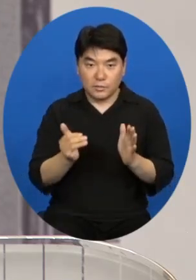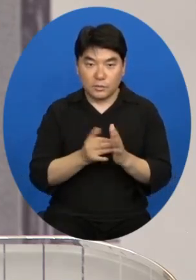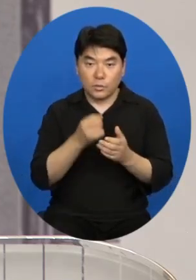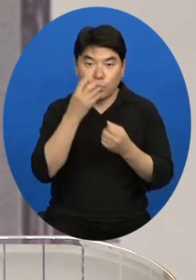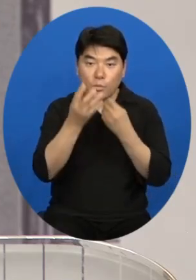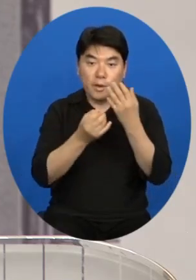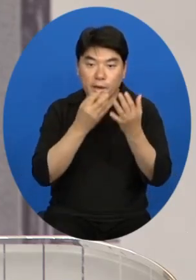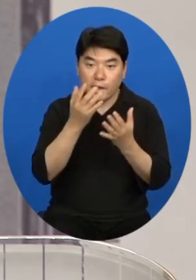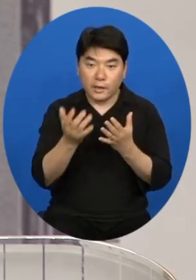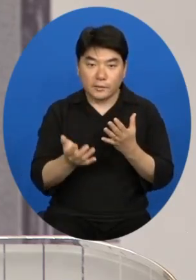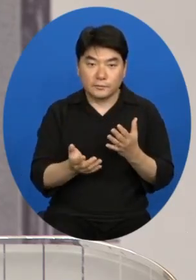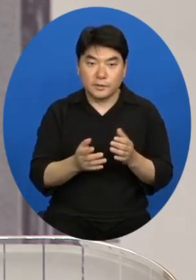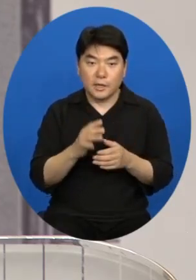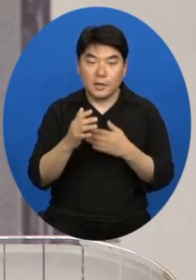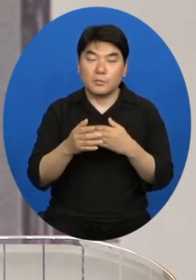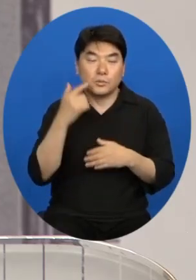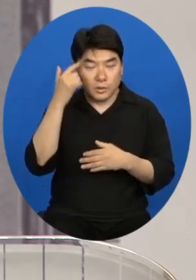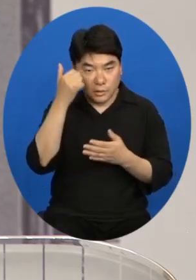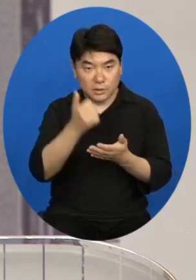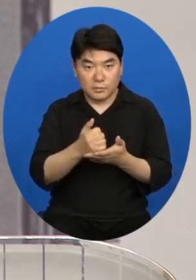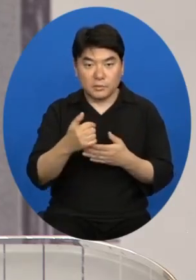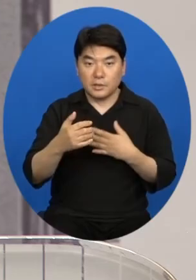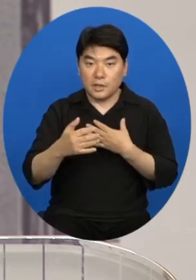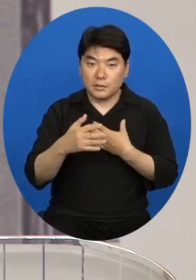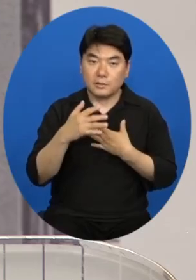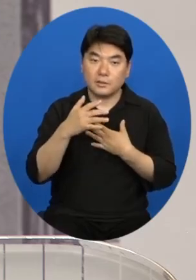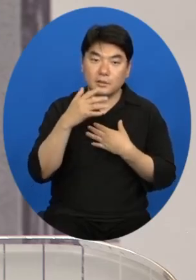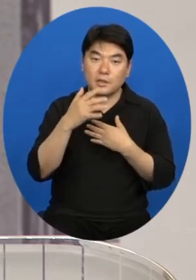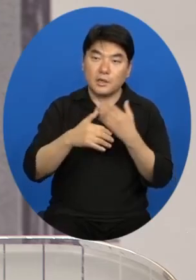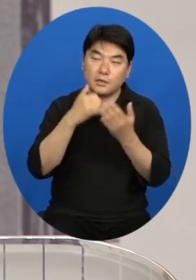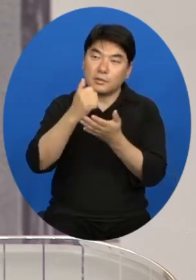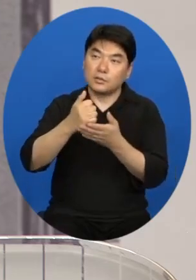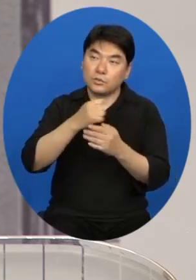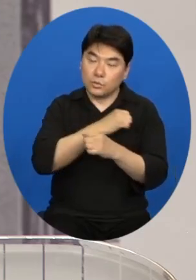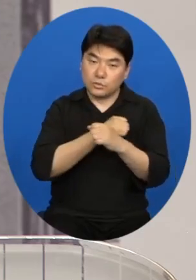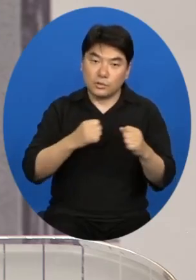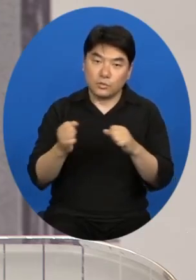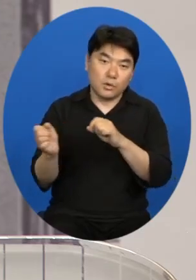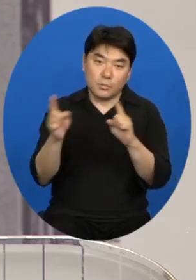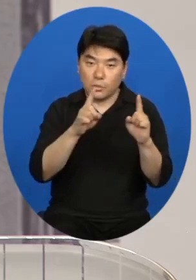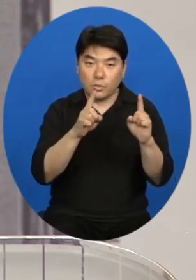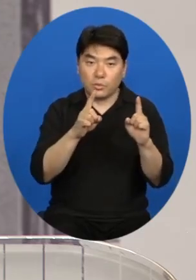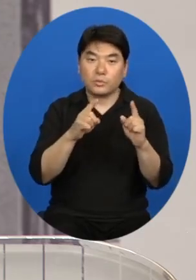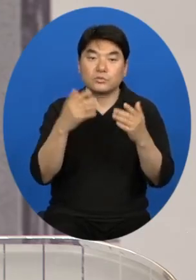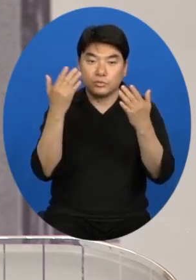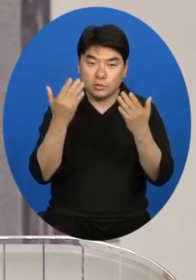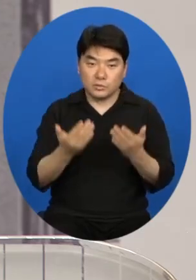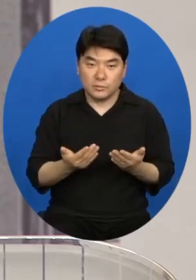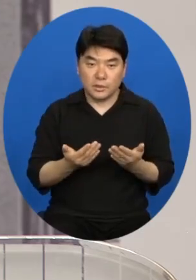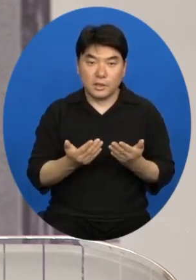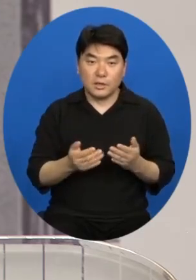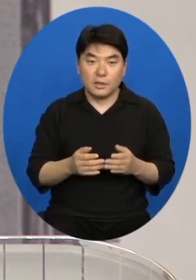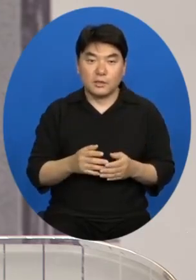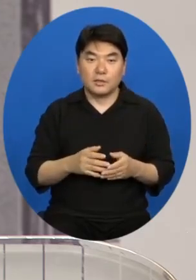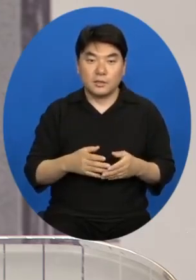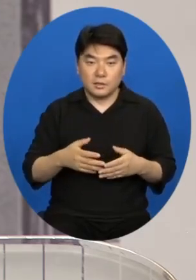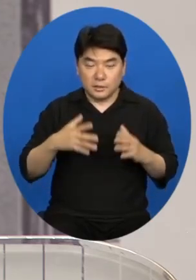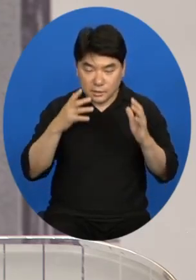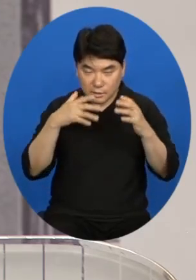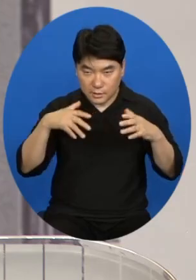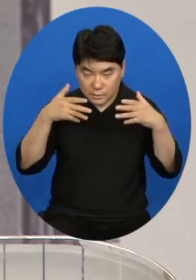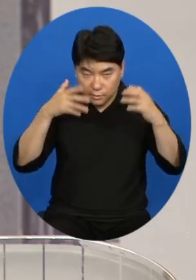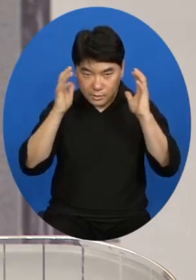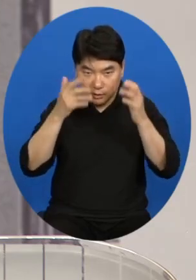거예요. 목사님, 하나님께서 저를 용서하셨을 뿐만 아니라 회복시켜 주셨습니다. 저의 낙태죄로 인해서